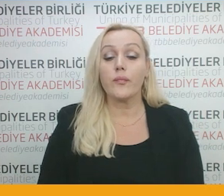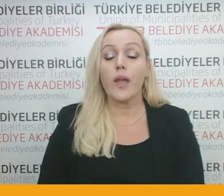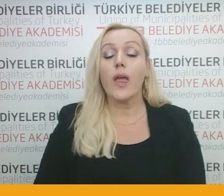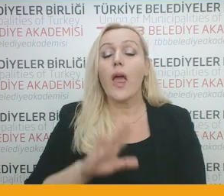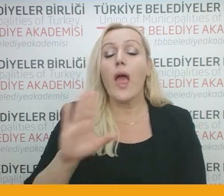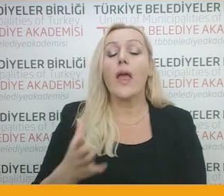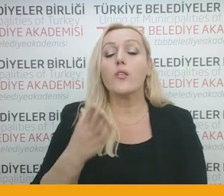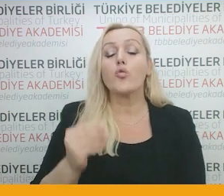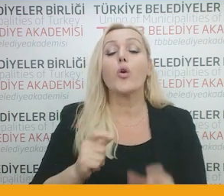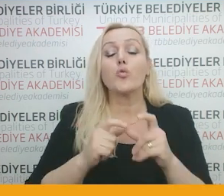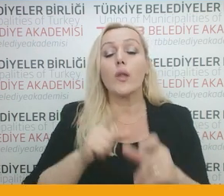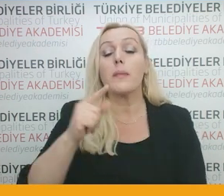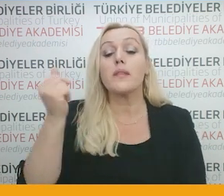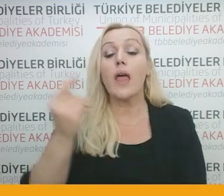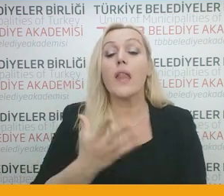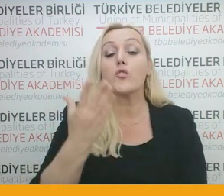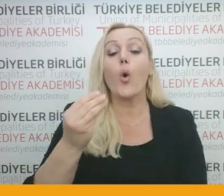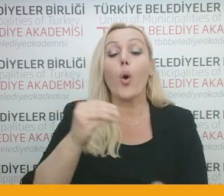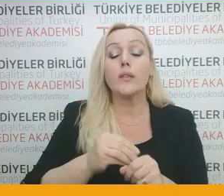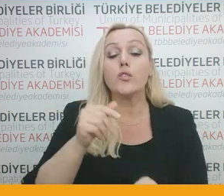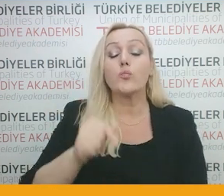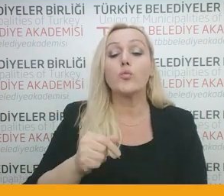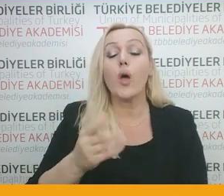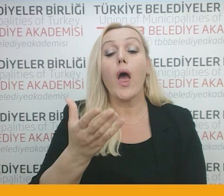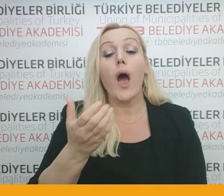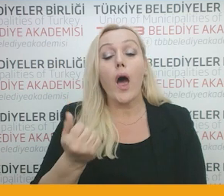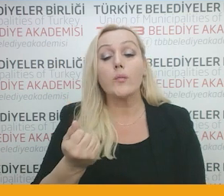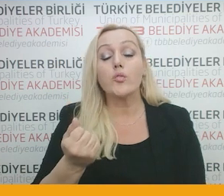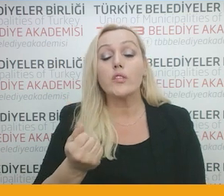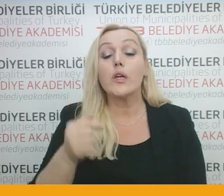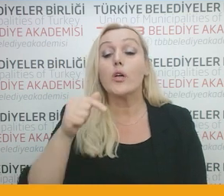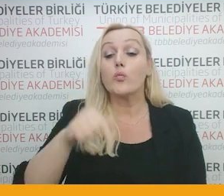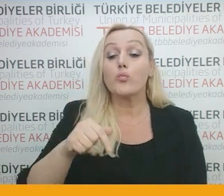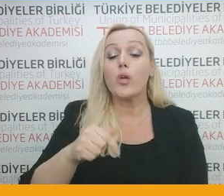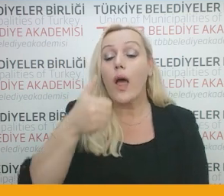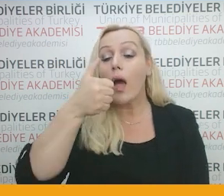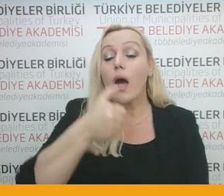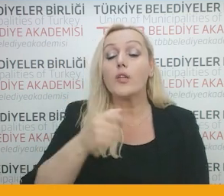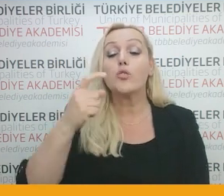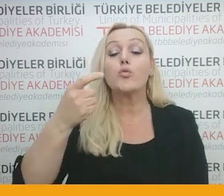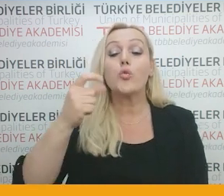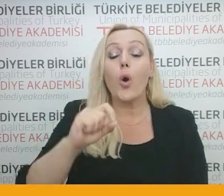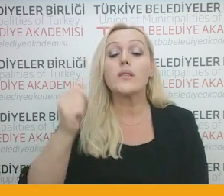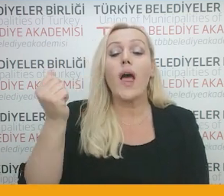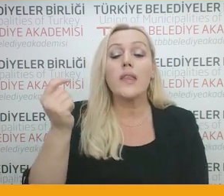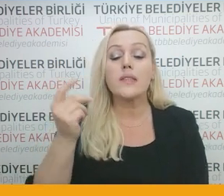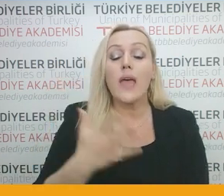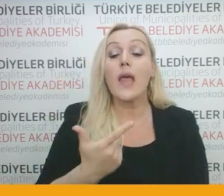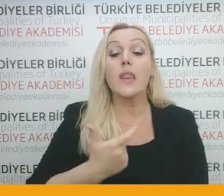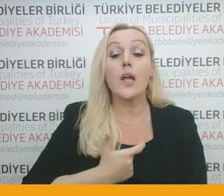Sık sorulan sorulardan biri olduğu için bunu almıştık arkadaşlar buraya. 690 sayılı kanun ve kararname